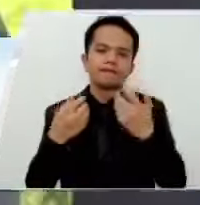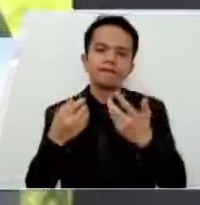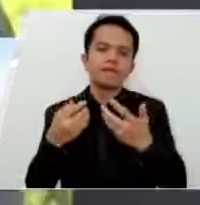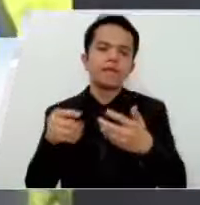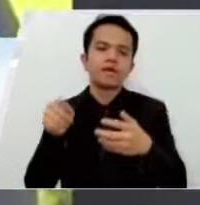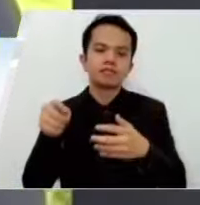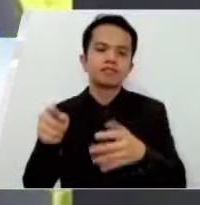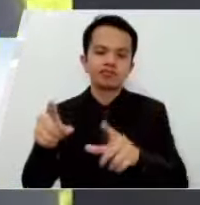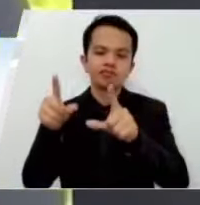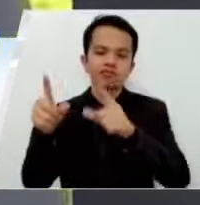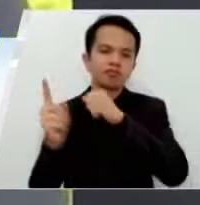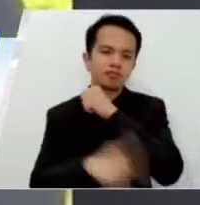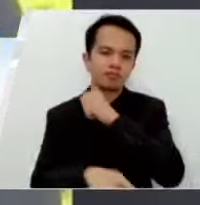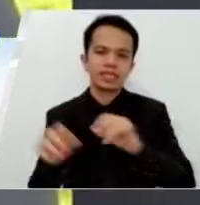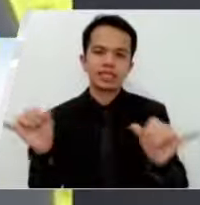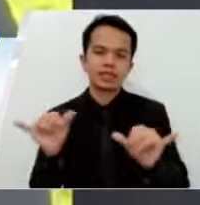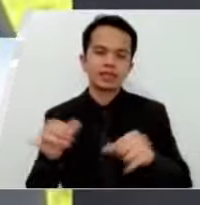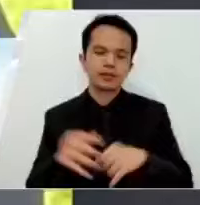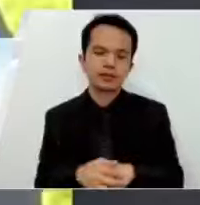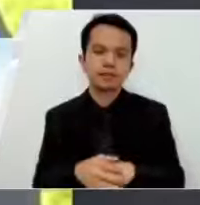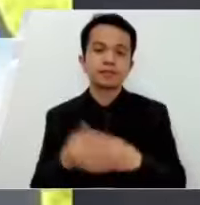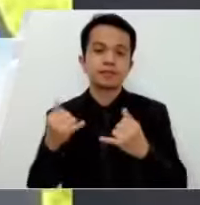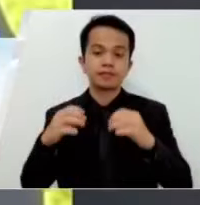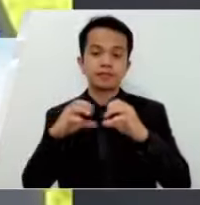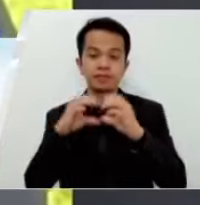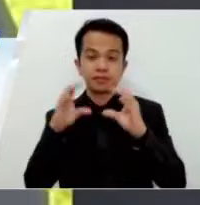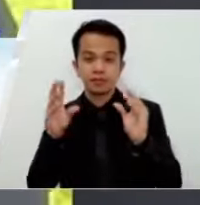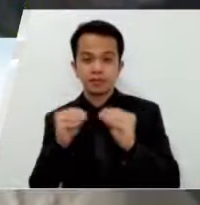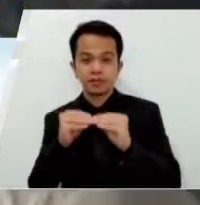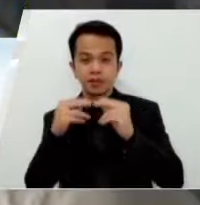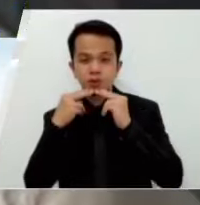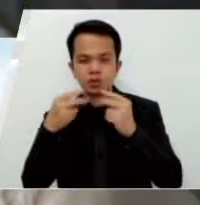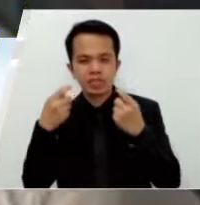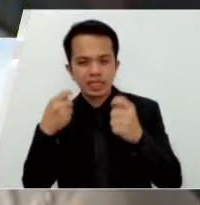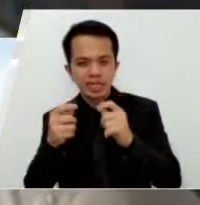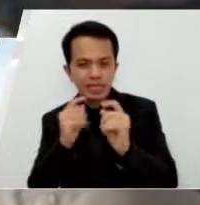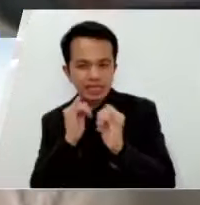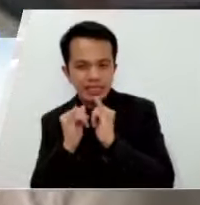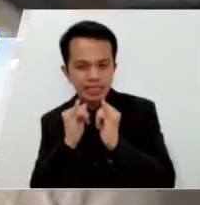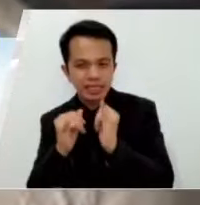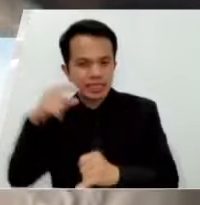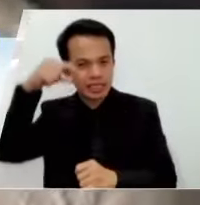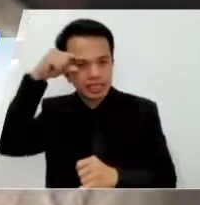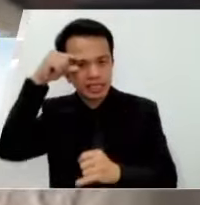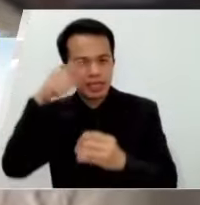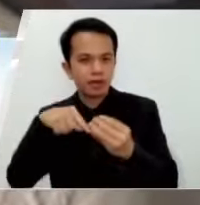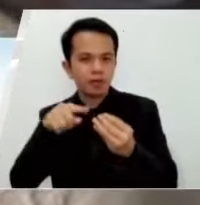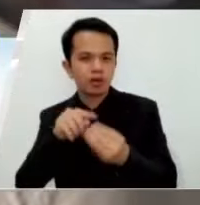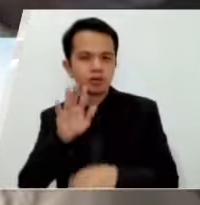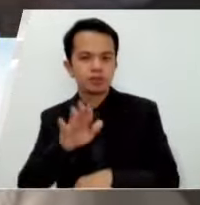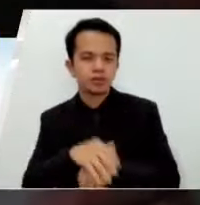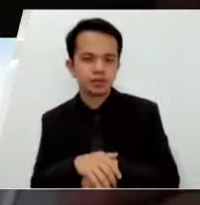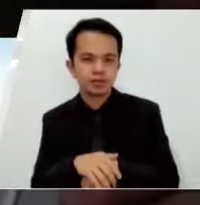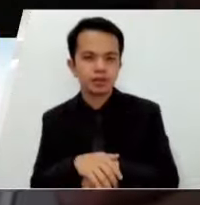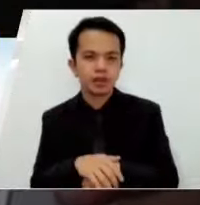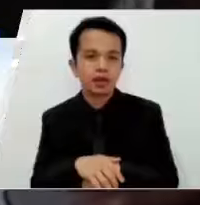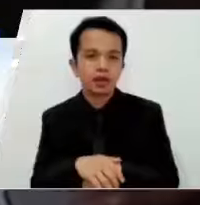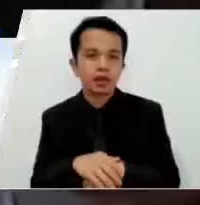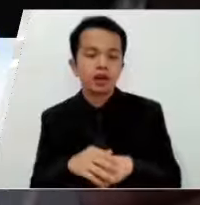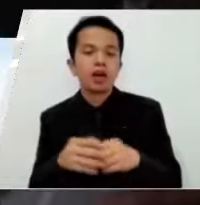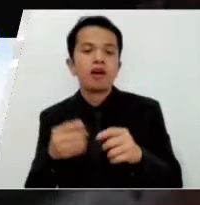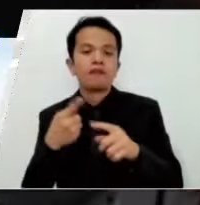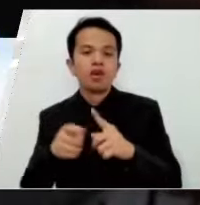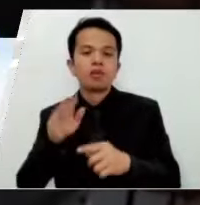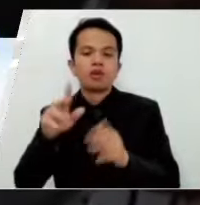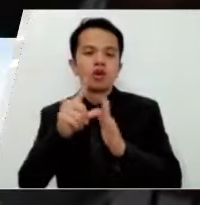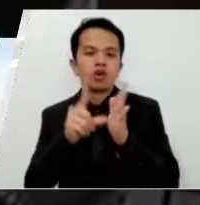po. Sinisikapan ng GMA Integrated News na makuha ang panig ni Quiboloy sa usaping ito sa pamamagitan ng kanyang abogado na si Attorney